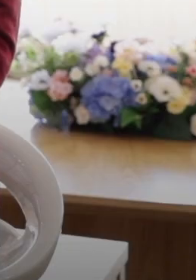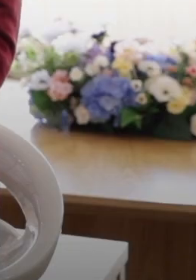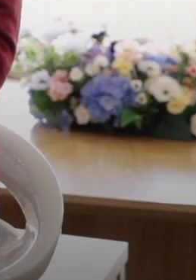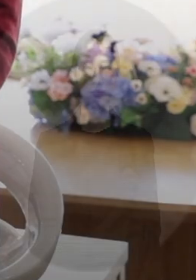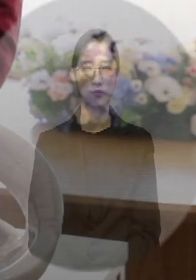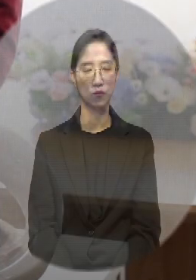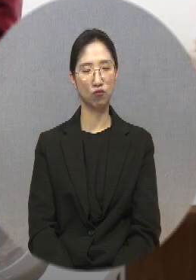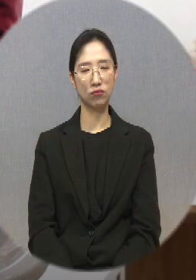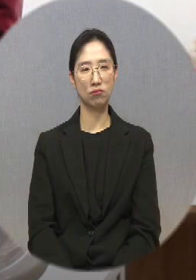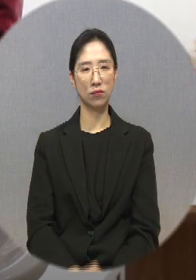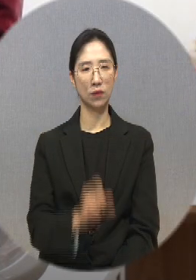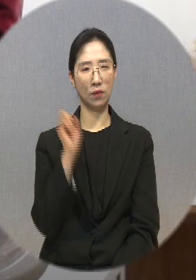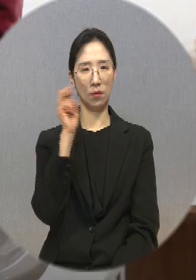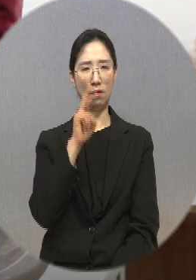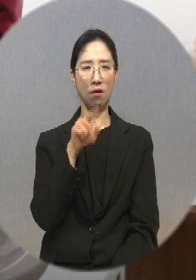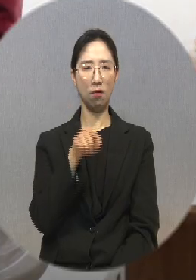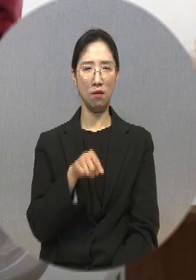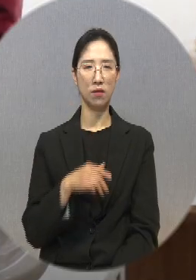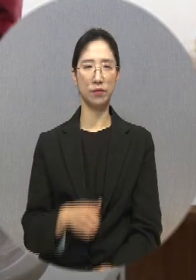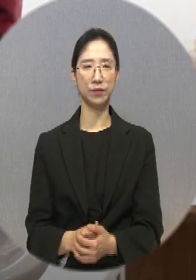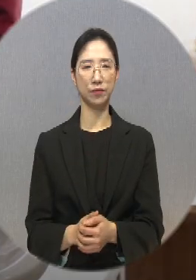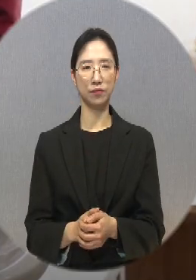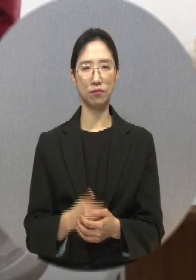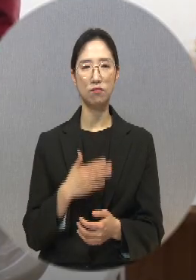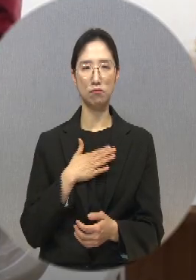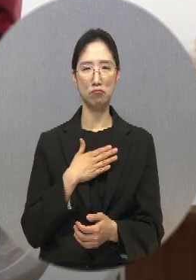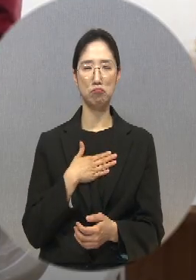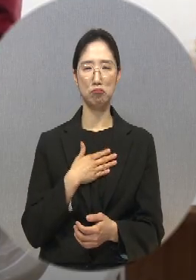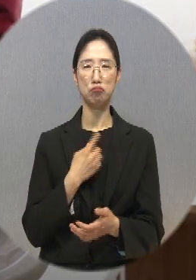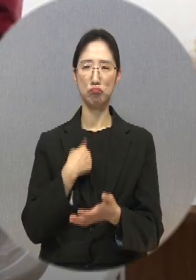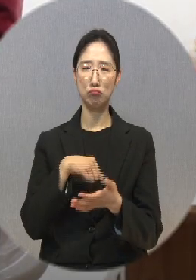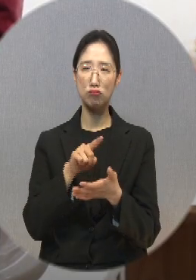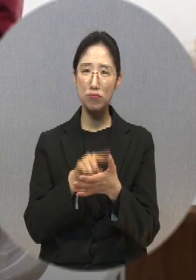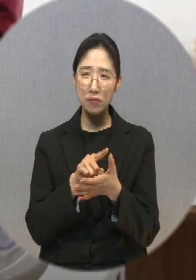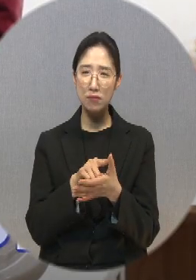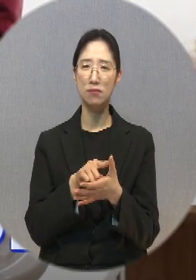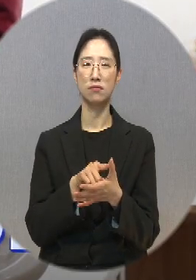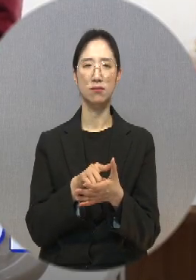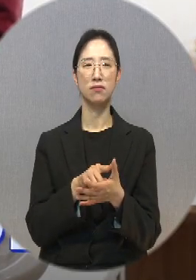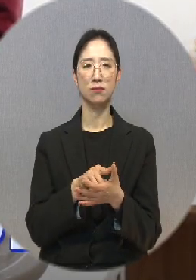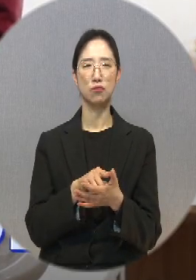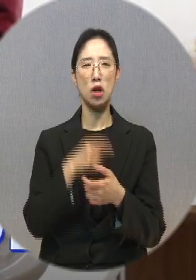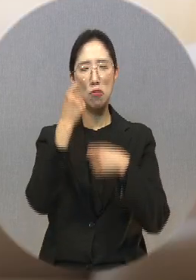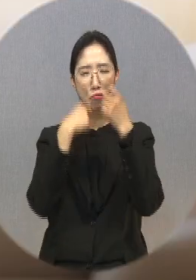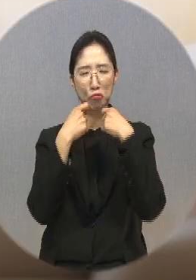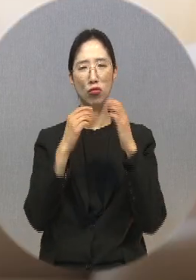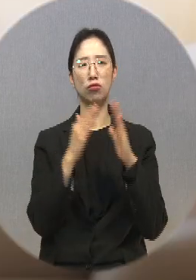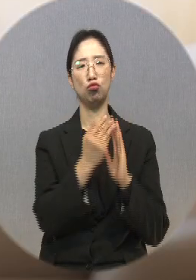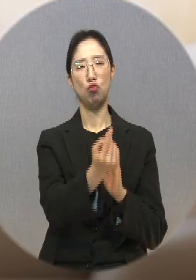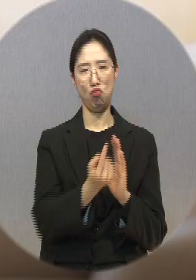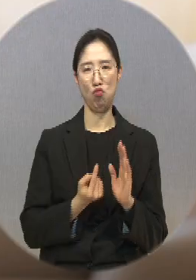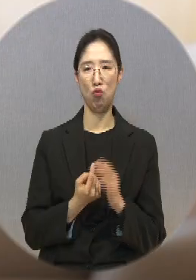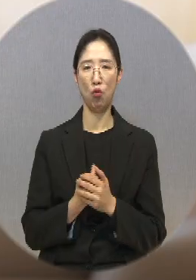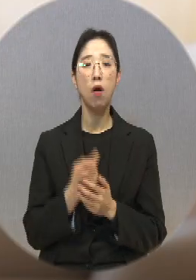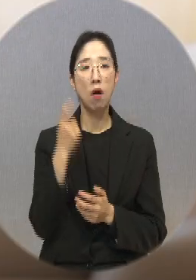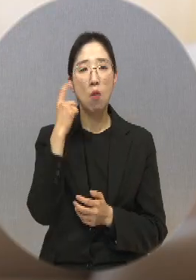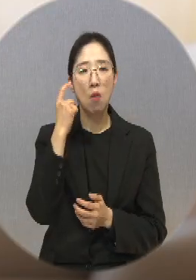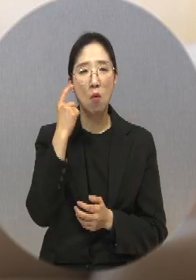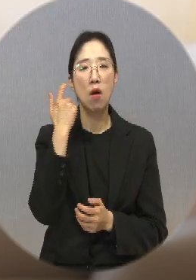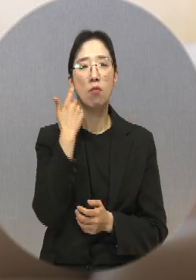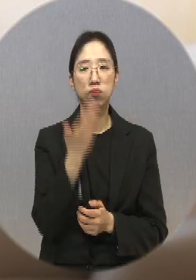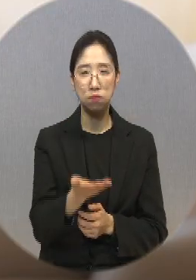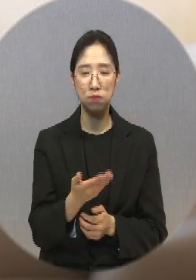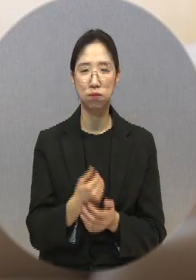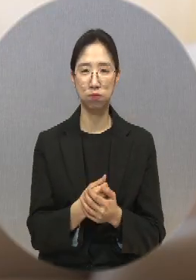어느 날 그 큰아이가 울면서 집으로 왔어요. 무슨 일이냐고